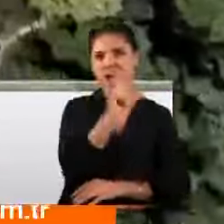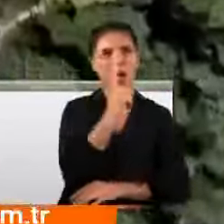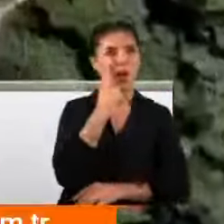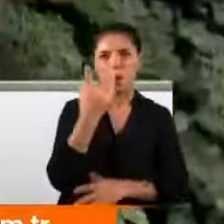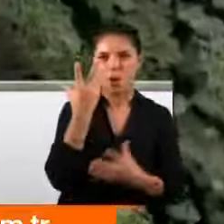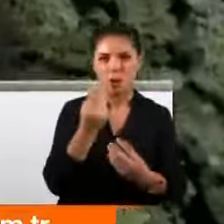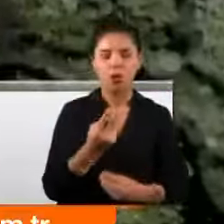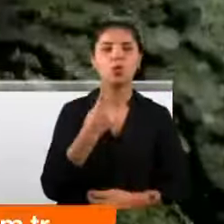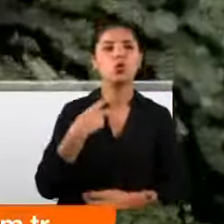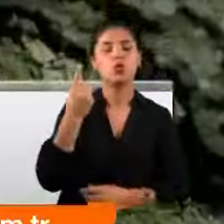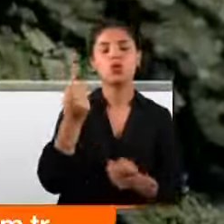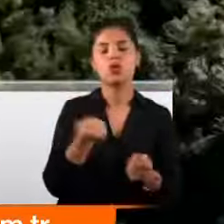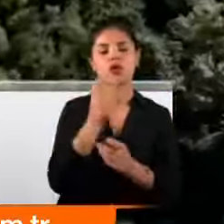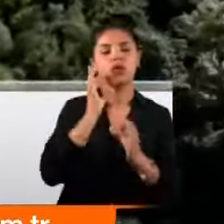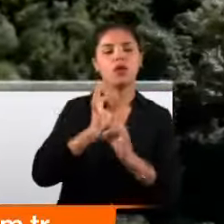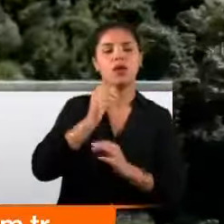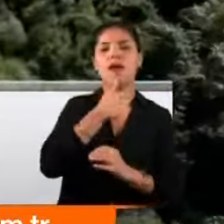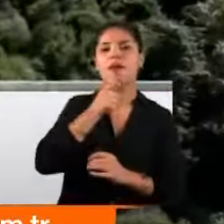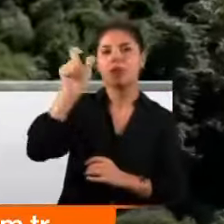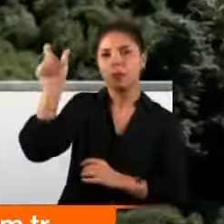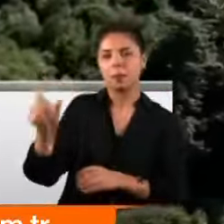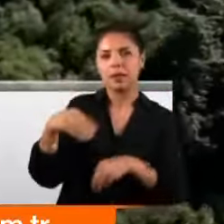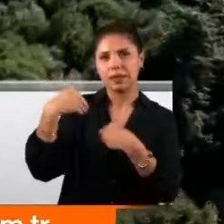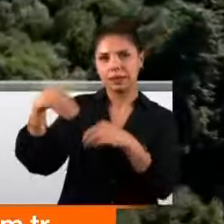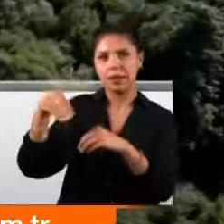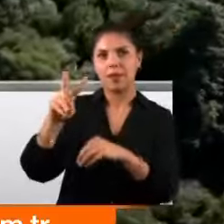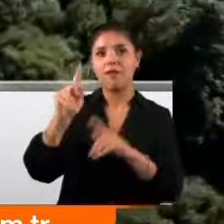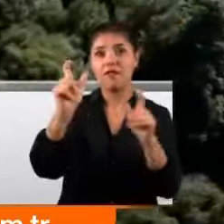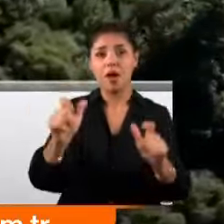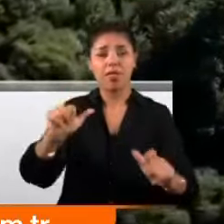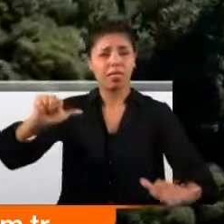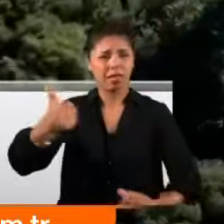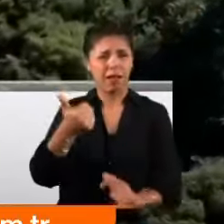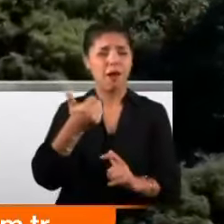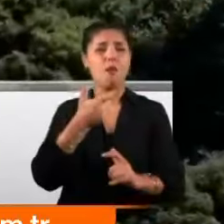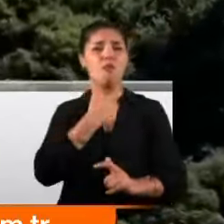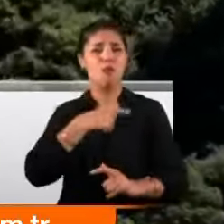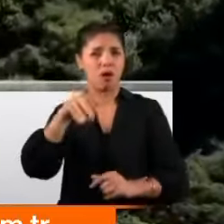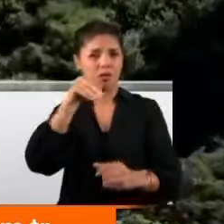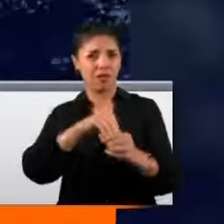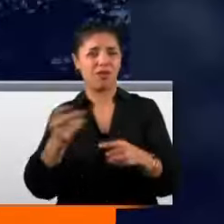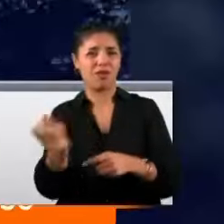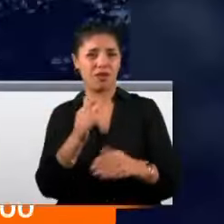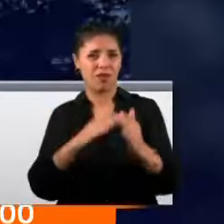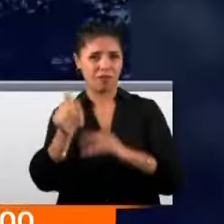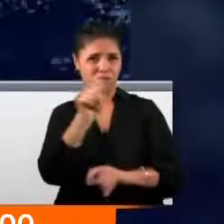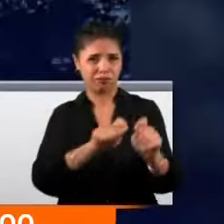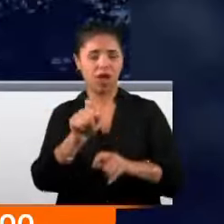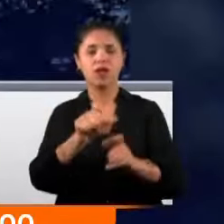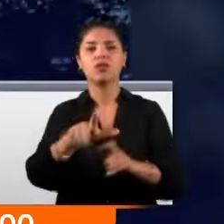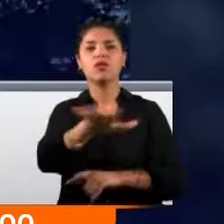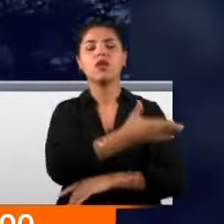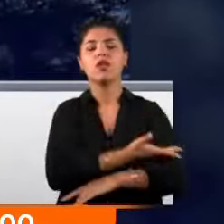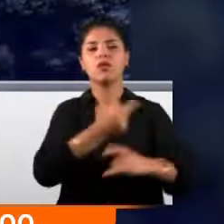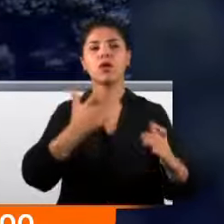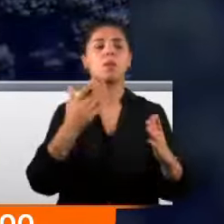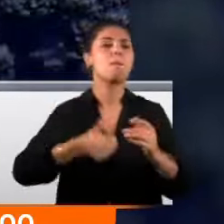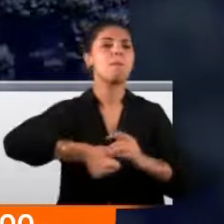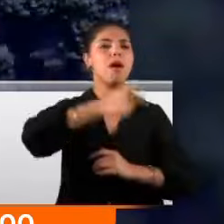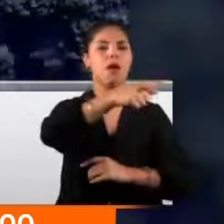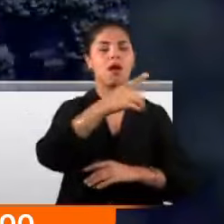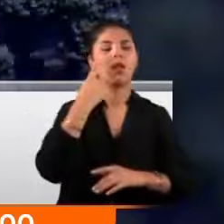yaşanmıştı. Rus iş adamına satılan, Vaniköy'de Boğaz'ın en güzel yerlerinden birine kaçak yapılan villanın Çevre ve Şehircilik Bakanlığı'nın